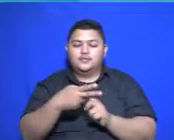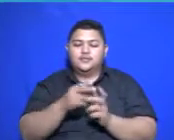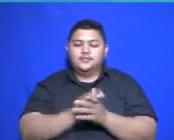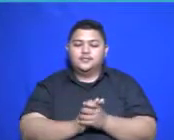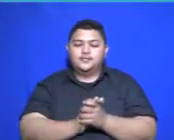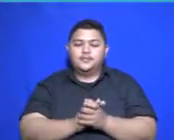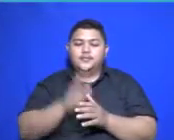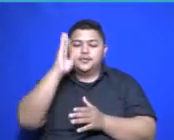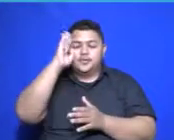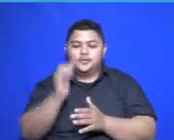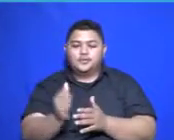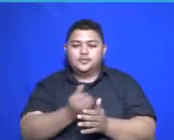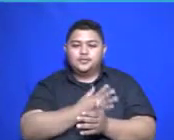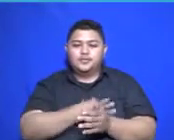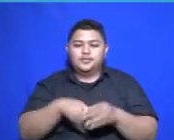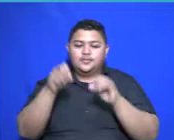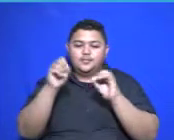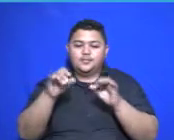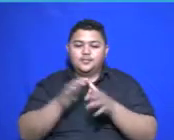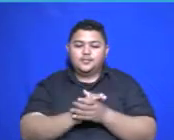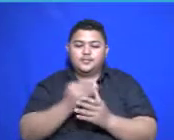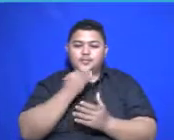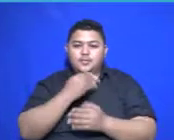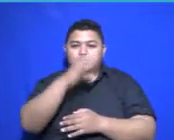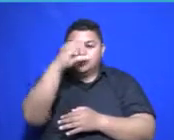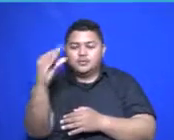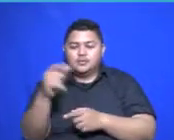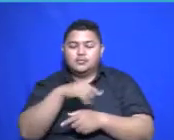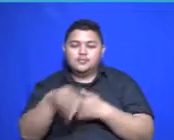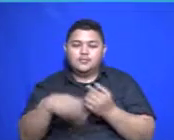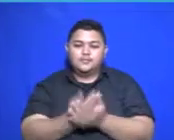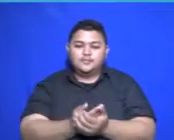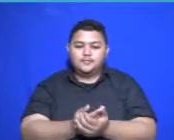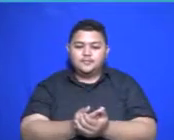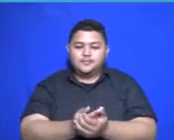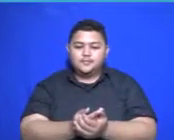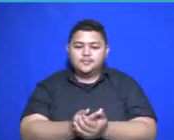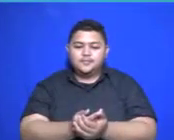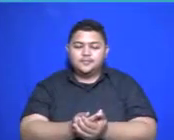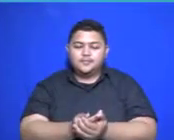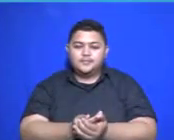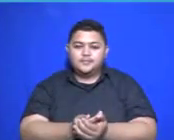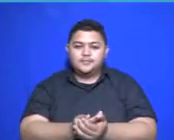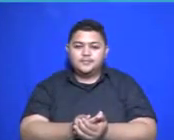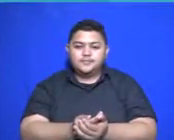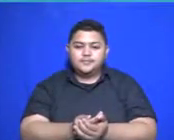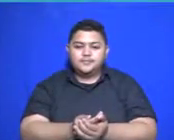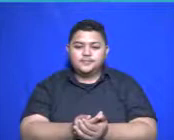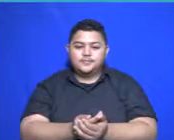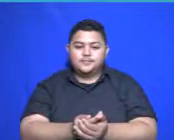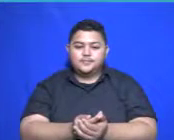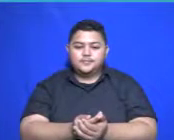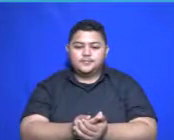Assalamualaikum warahmatullahi wabarakatuh. Selamat sore, salam sejahtera untuk kita semua. Om Swastiastu. Saya